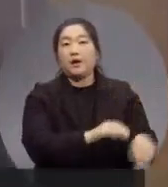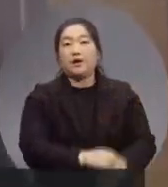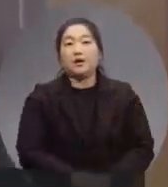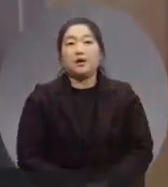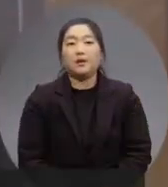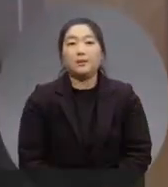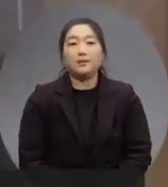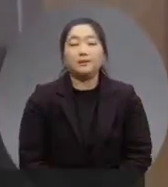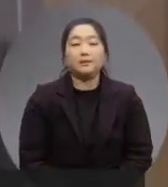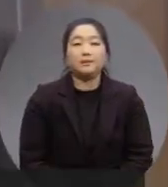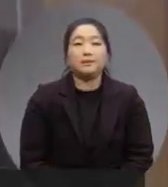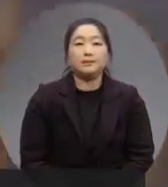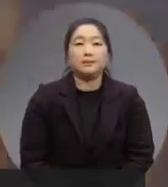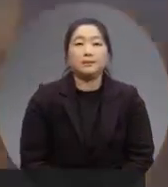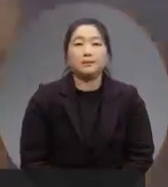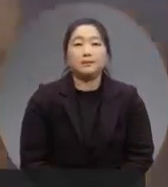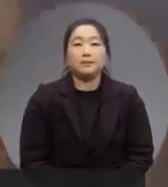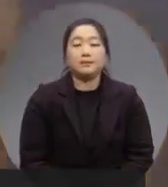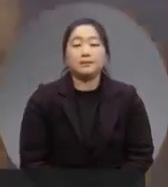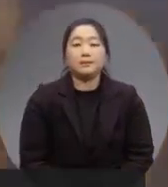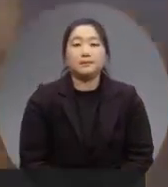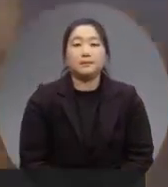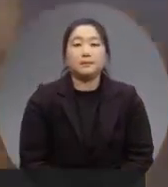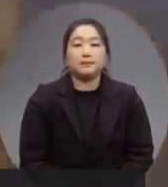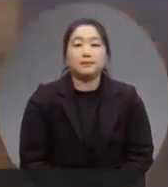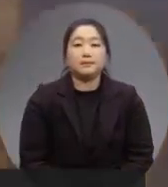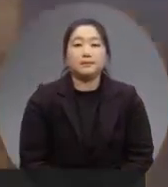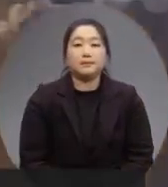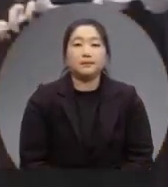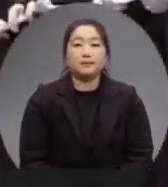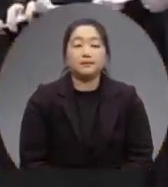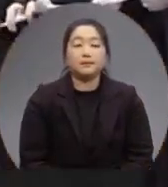사라집니다. 정재용 기자입니다.